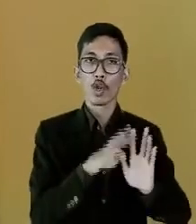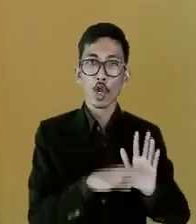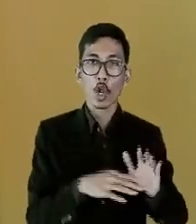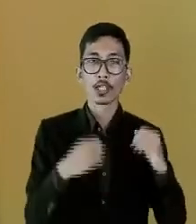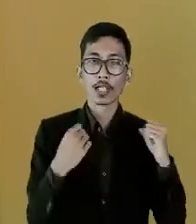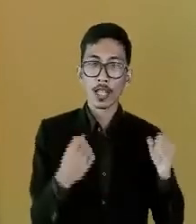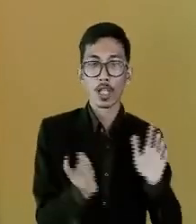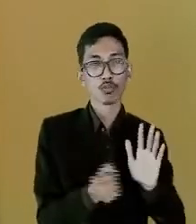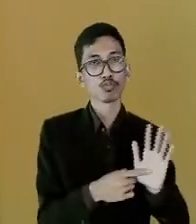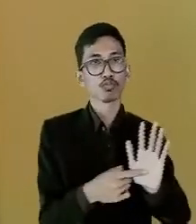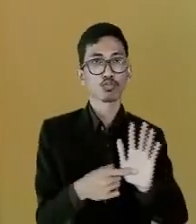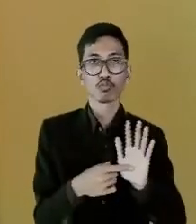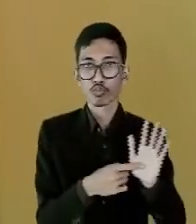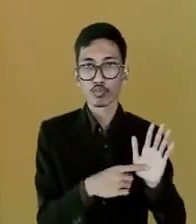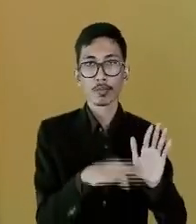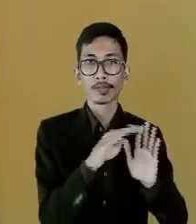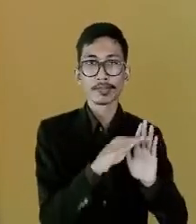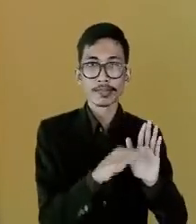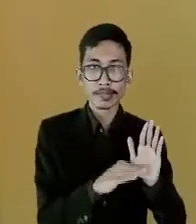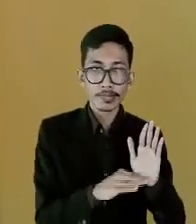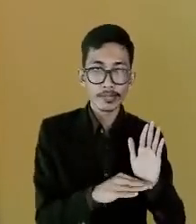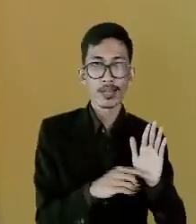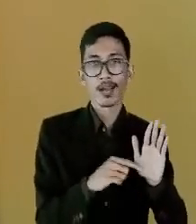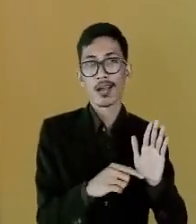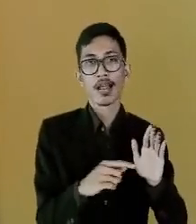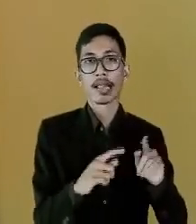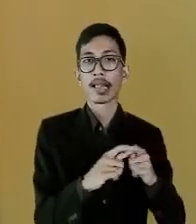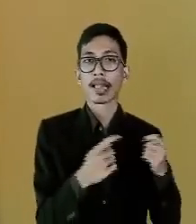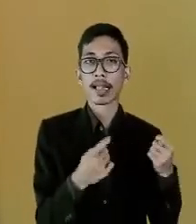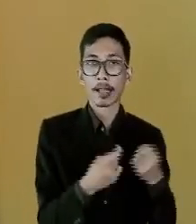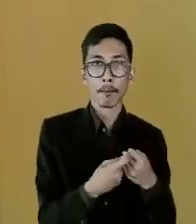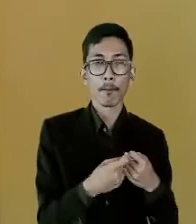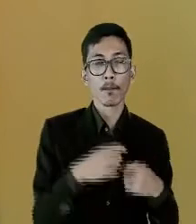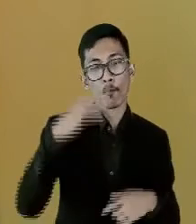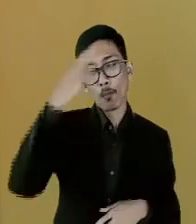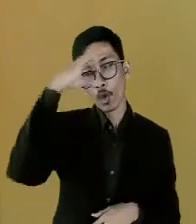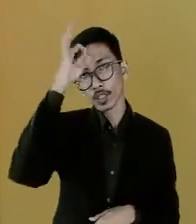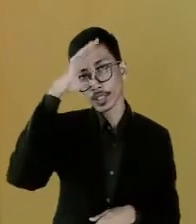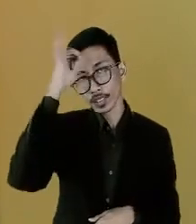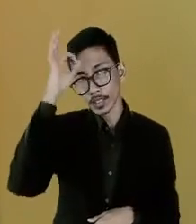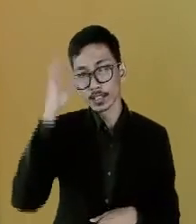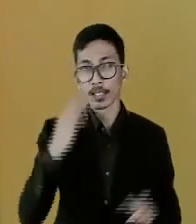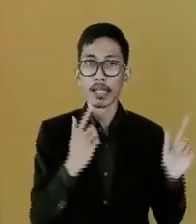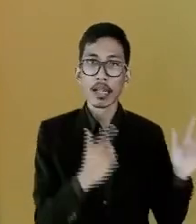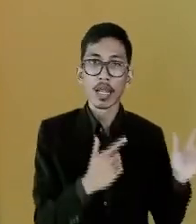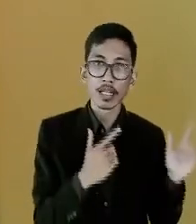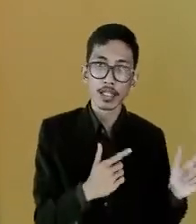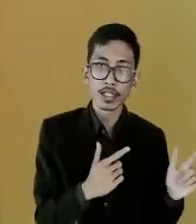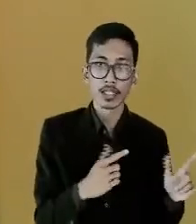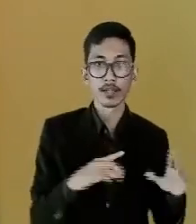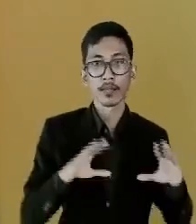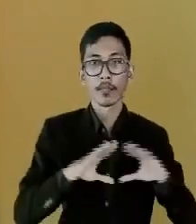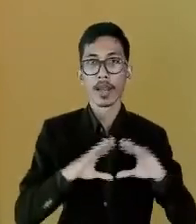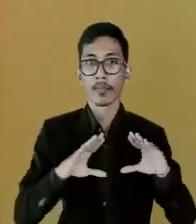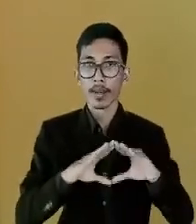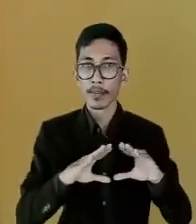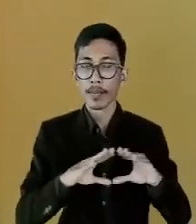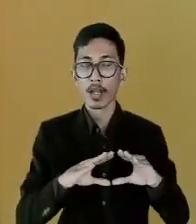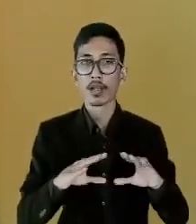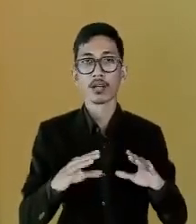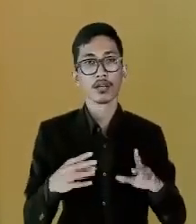tim gabungan TNI Polri dan juga Satpol PP, BPBD